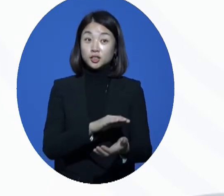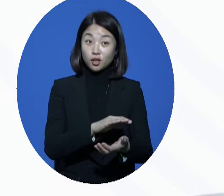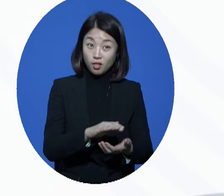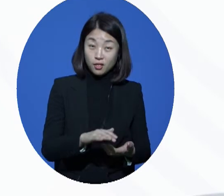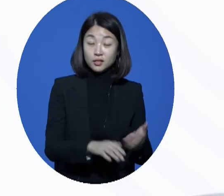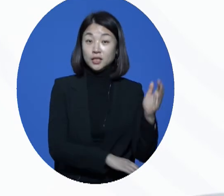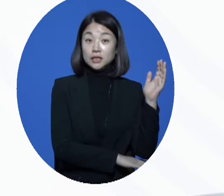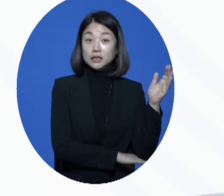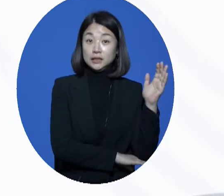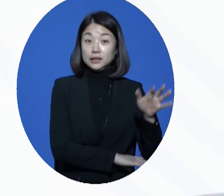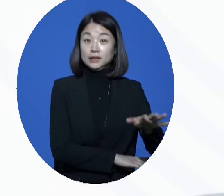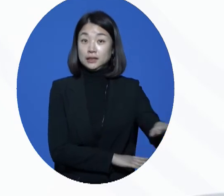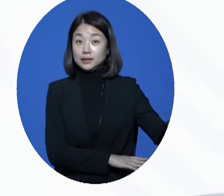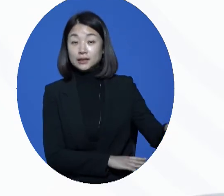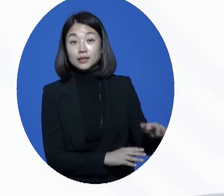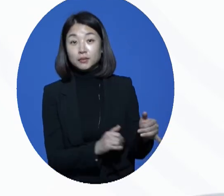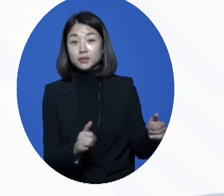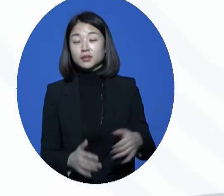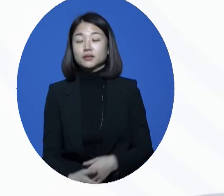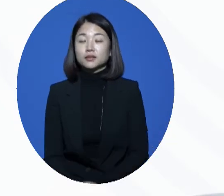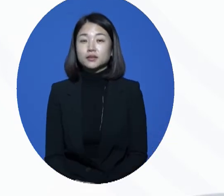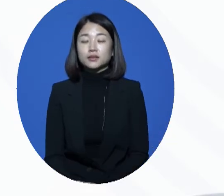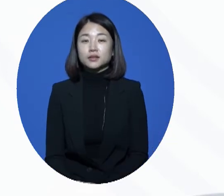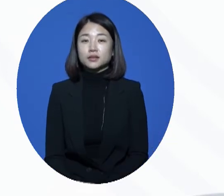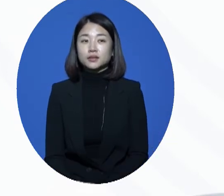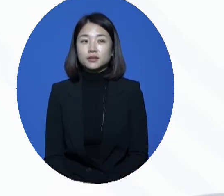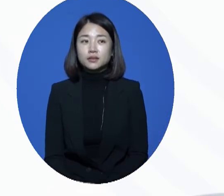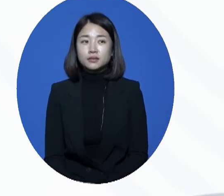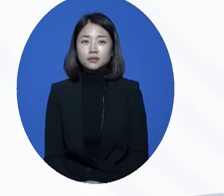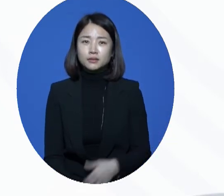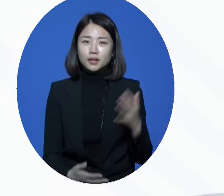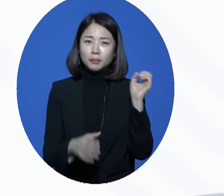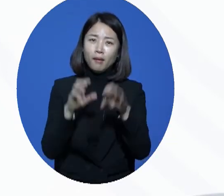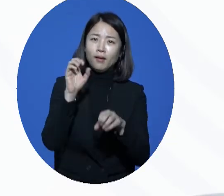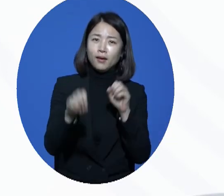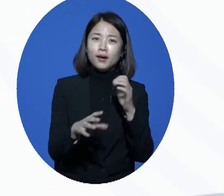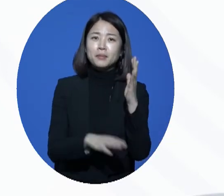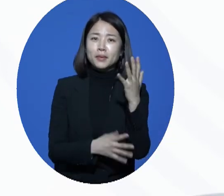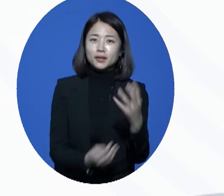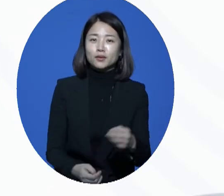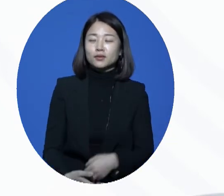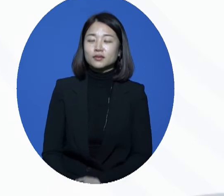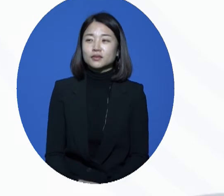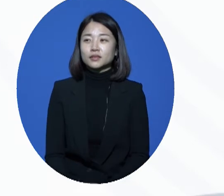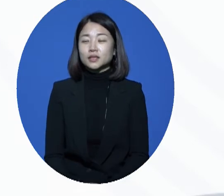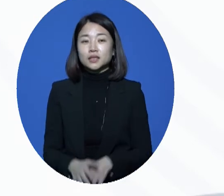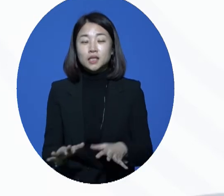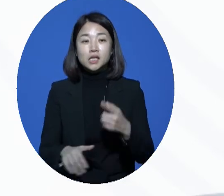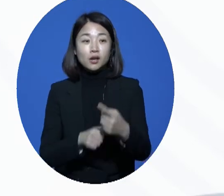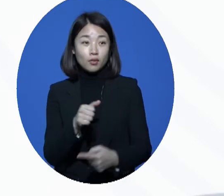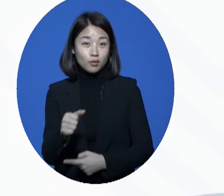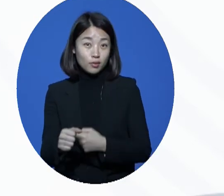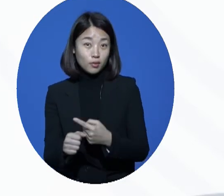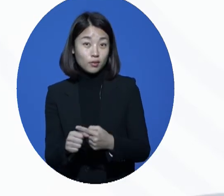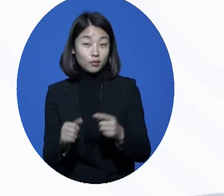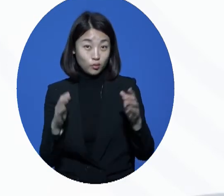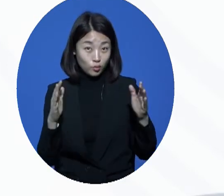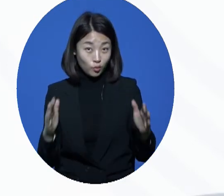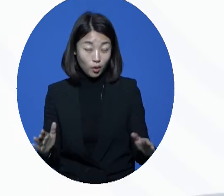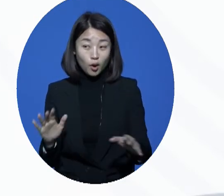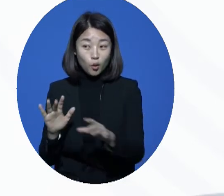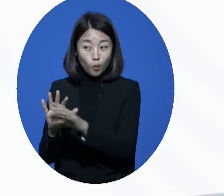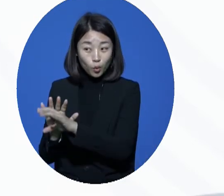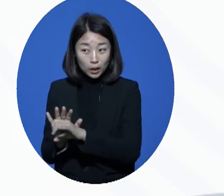발제자 분들께서 많은 이야기를 해주셨는데요. 저는 지난 1년 코로나 시기